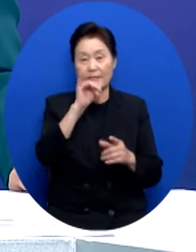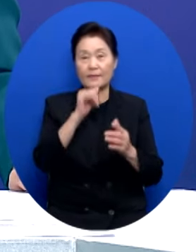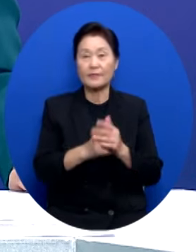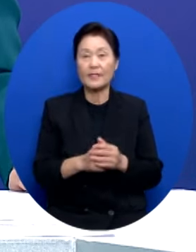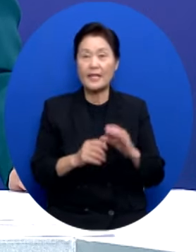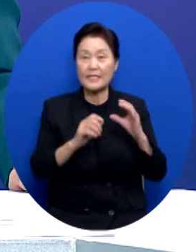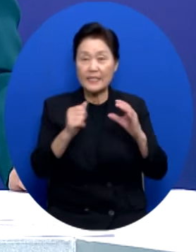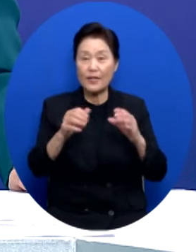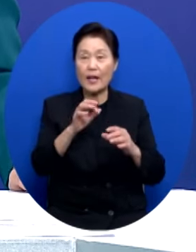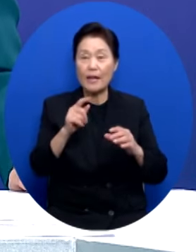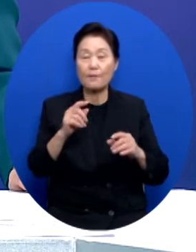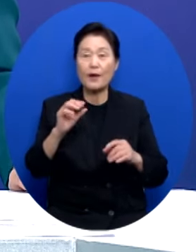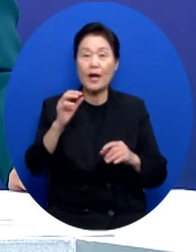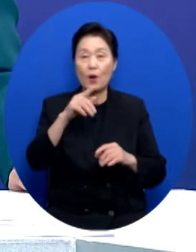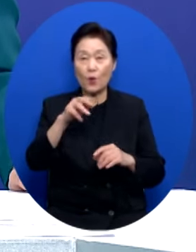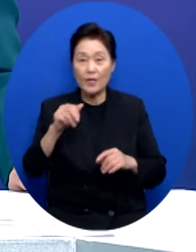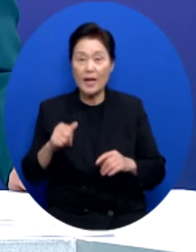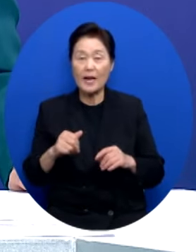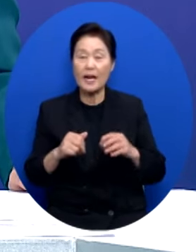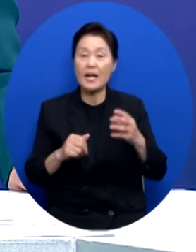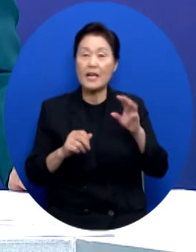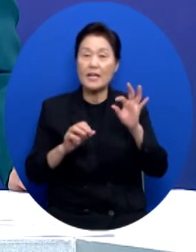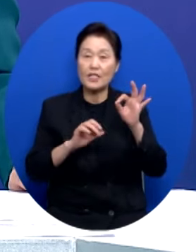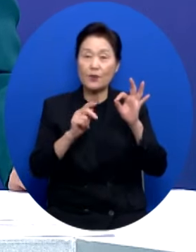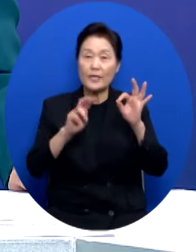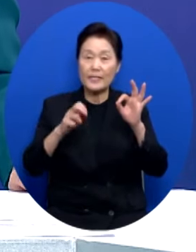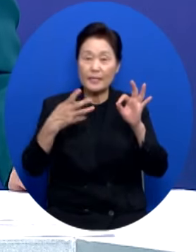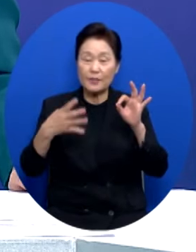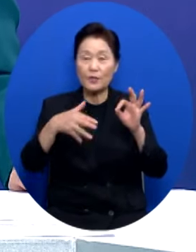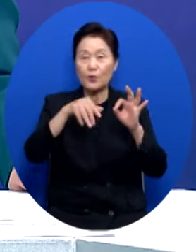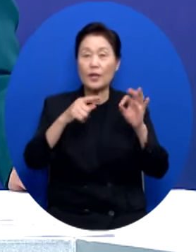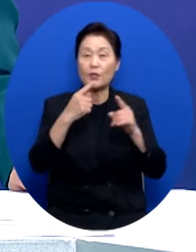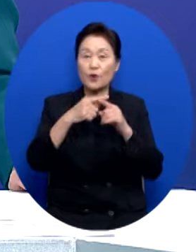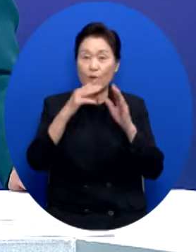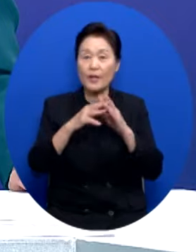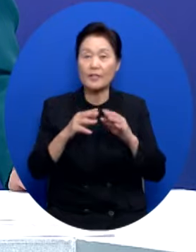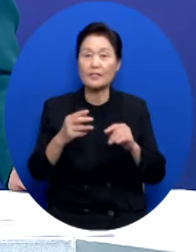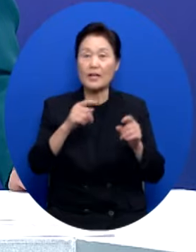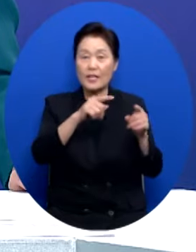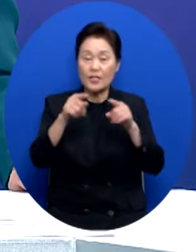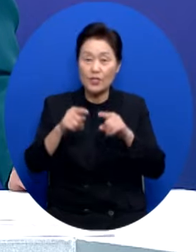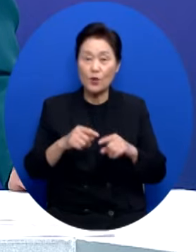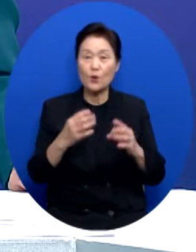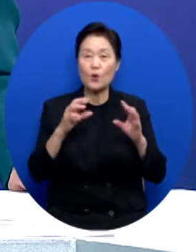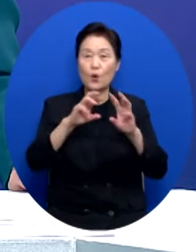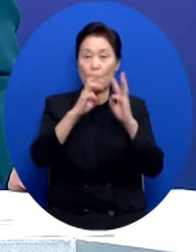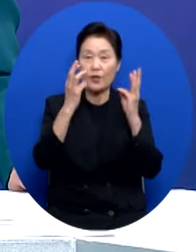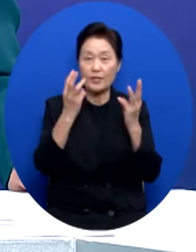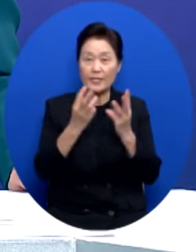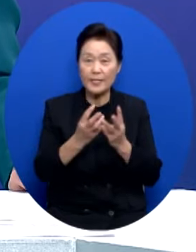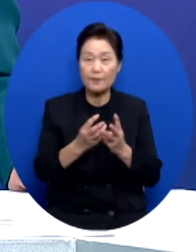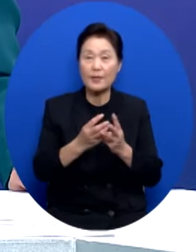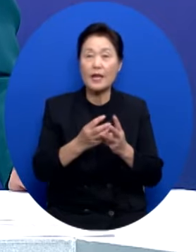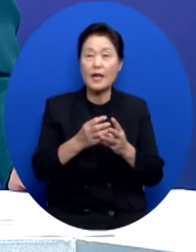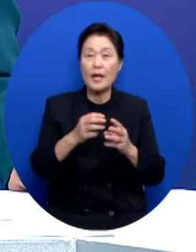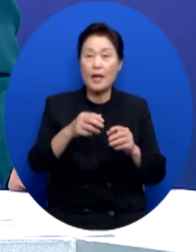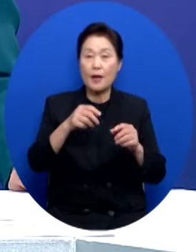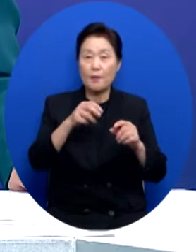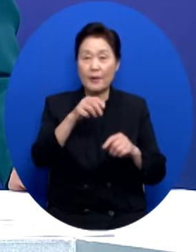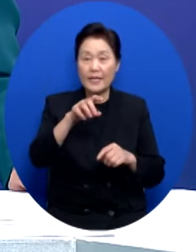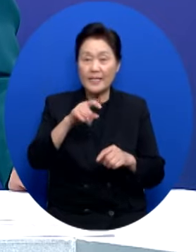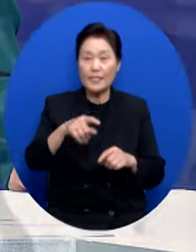CTS와 알파 코리아가 지난 24일 초량교회에서 2024 전국 워크숍 터칭 더 메리지 코스를